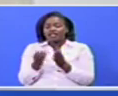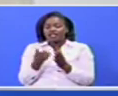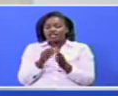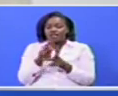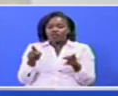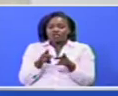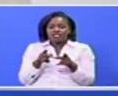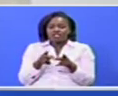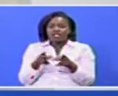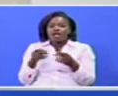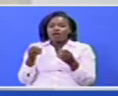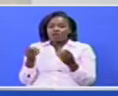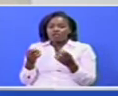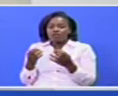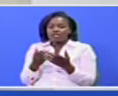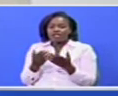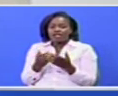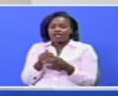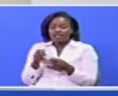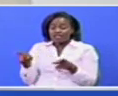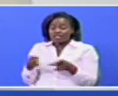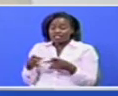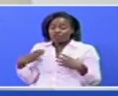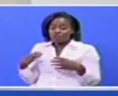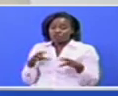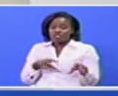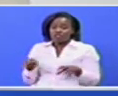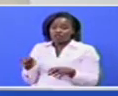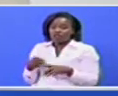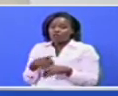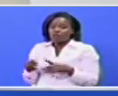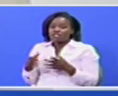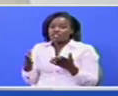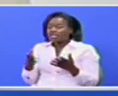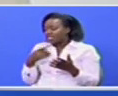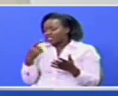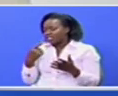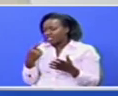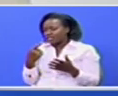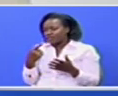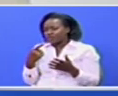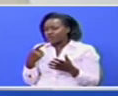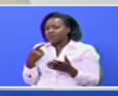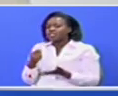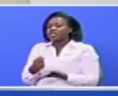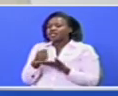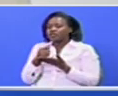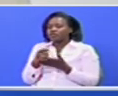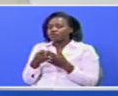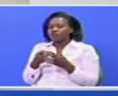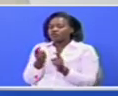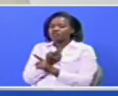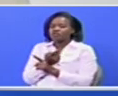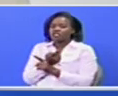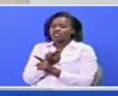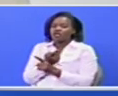So kuna sehemu flani watu wameathirika. Mm-hmm. Lakini ile hali ya kutangaza ya kwamba wanataka usaidizi kutoka sehemu kama kwa